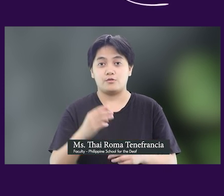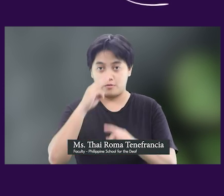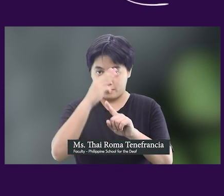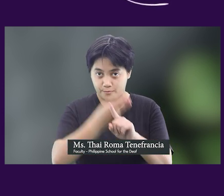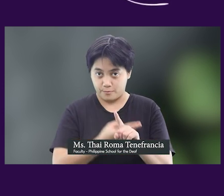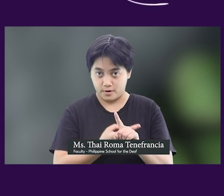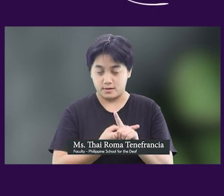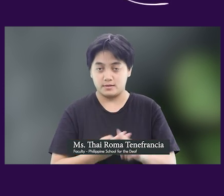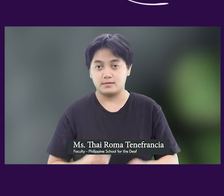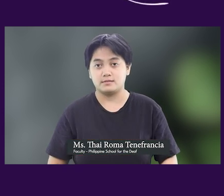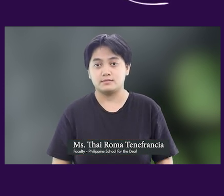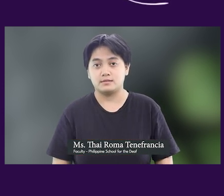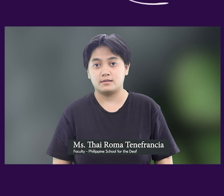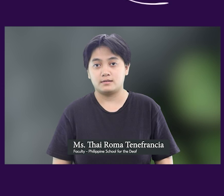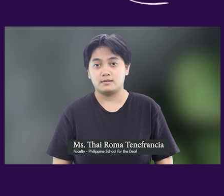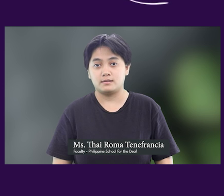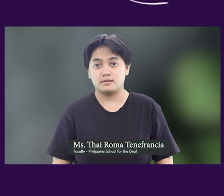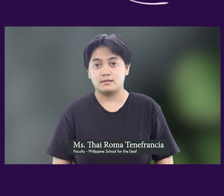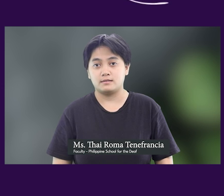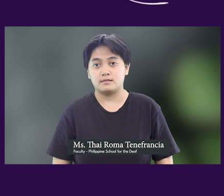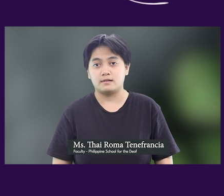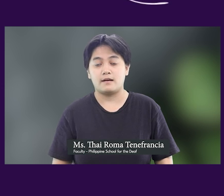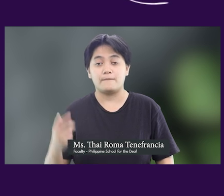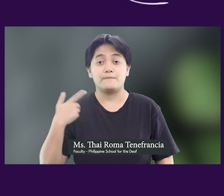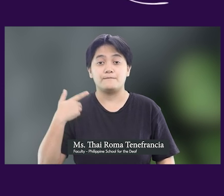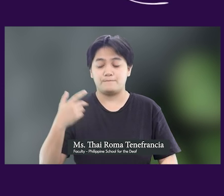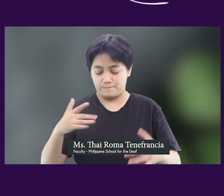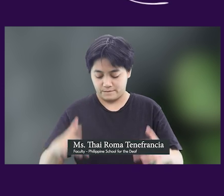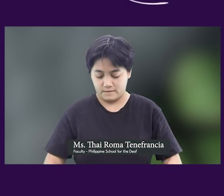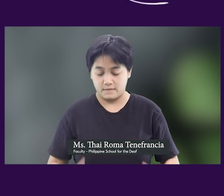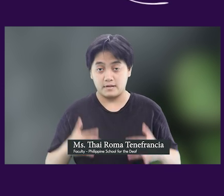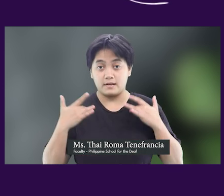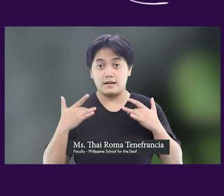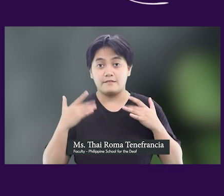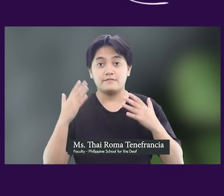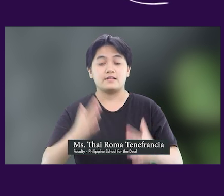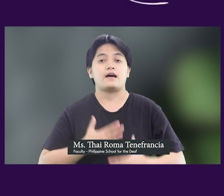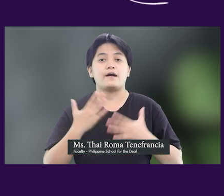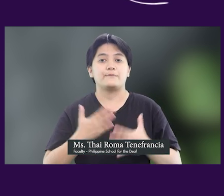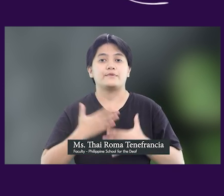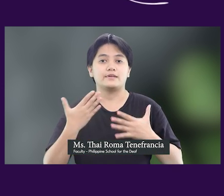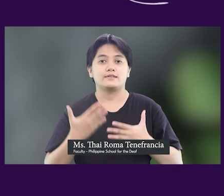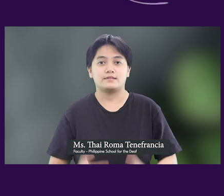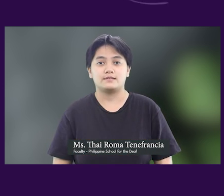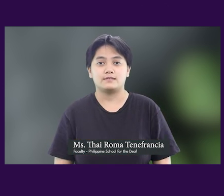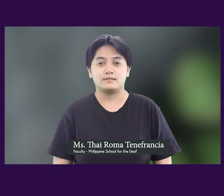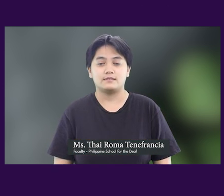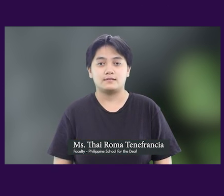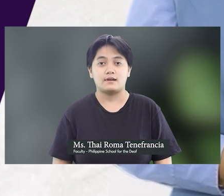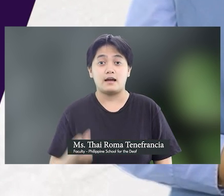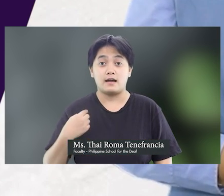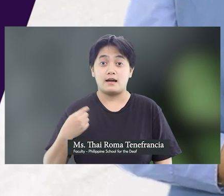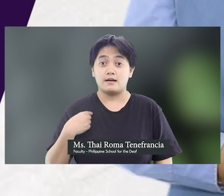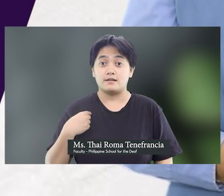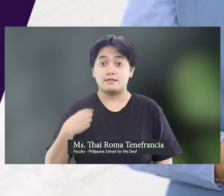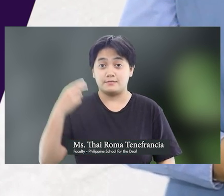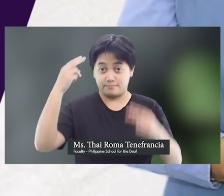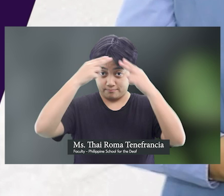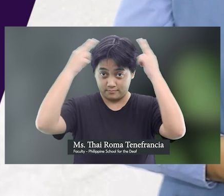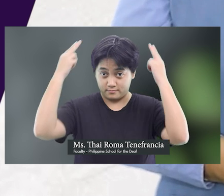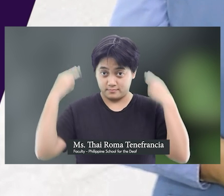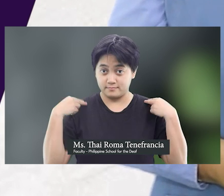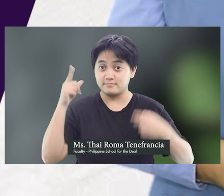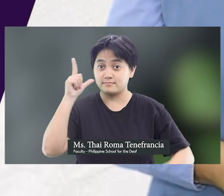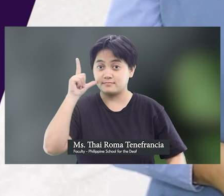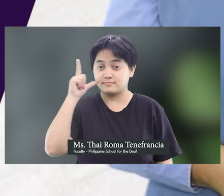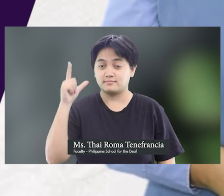nawa kayo lagi ng ating Panginoon at pagkaluban ng isang buhay na ganap at kasiyasiya. Ito po ay Sister Lines